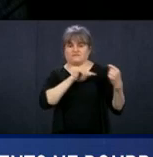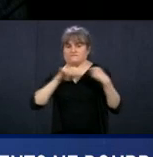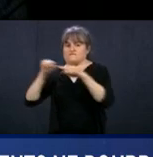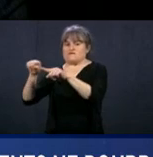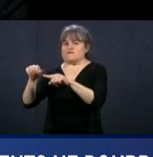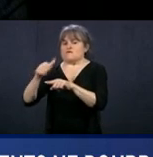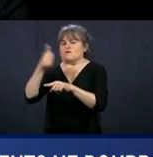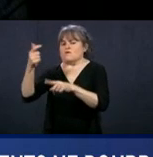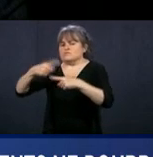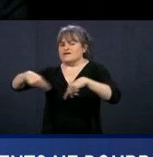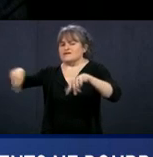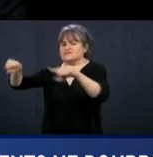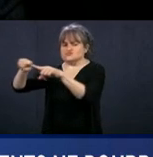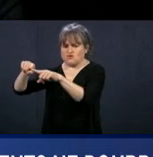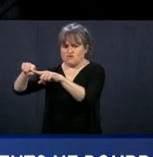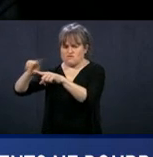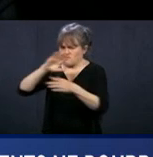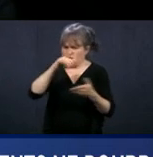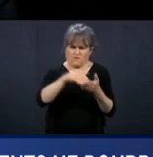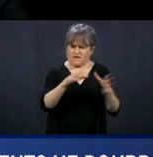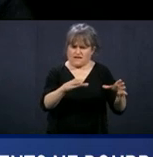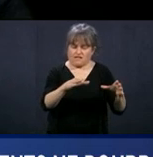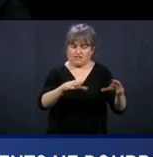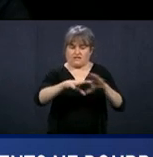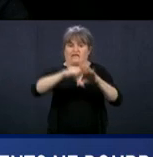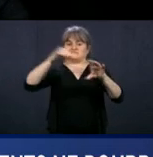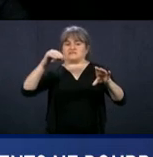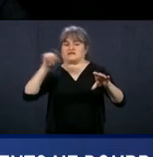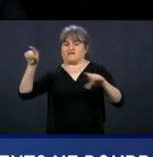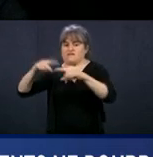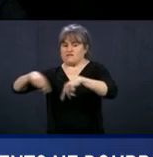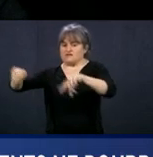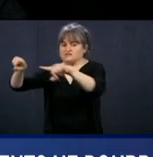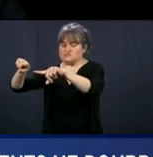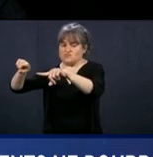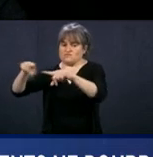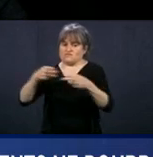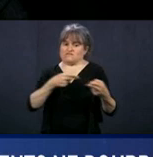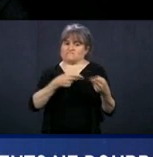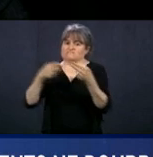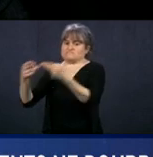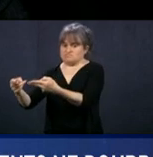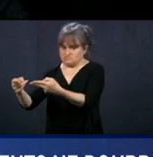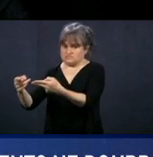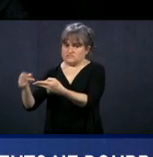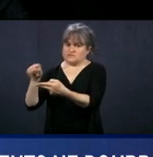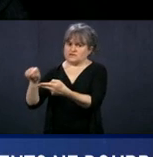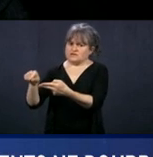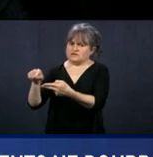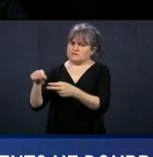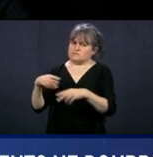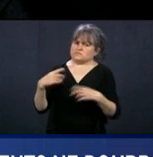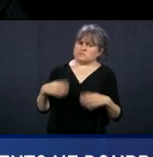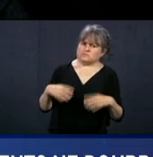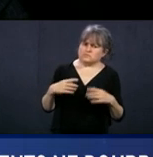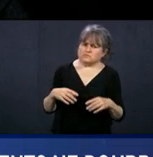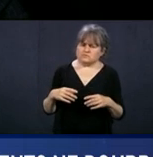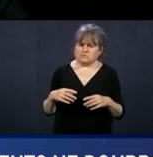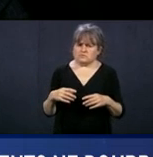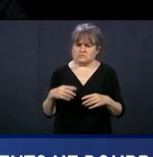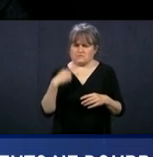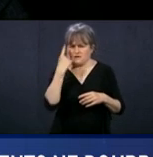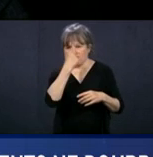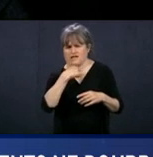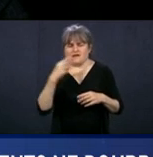Montréal. Est-ce à dire qu'on entre dans le niveau d'alerte 4, donc